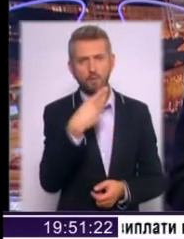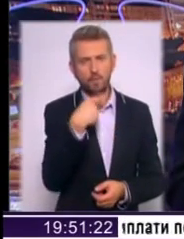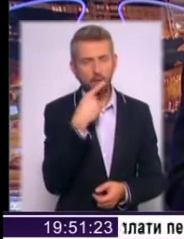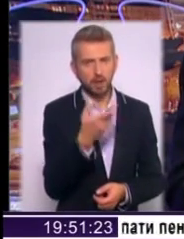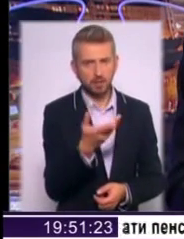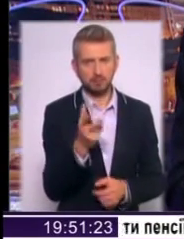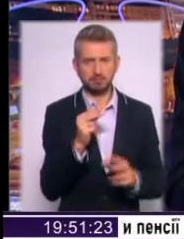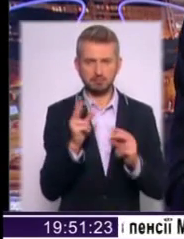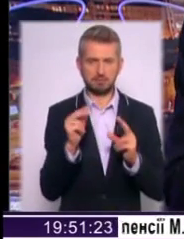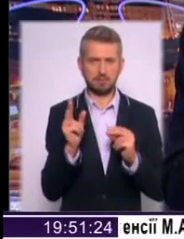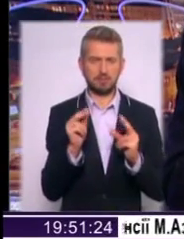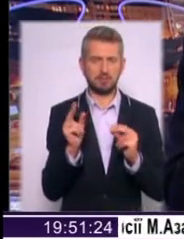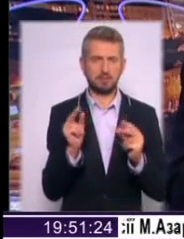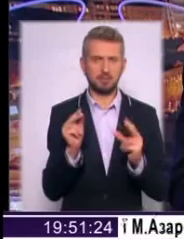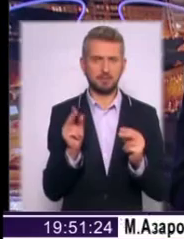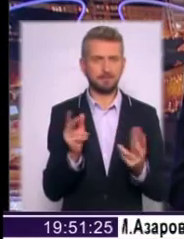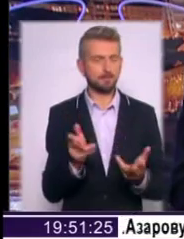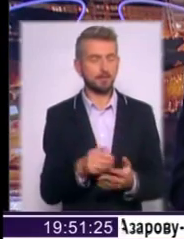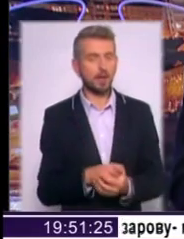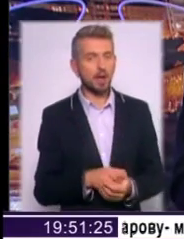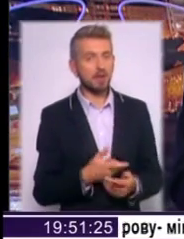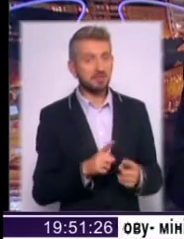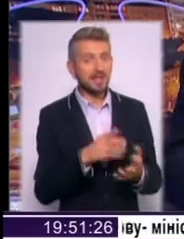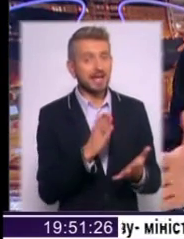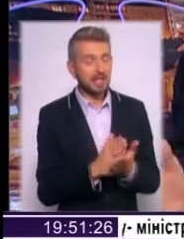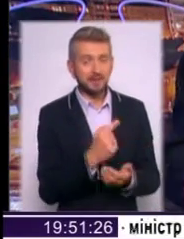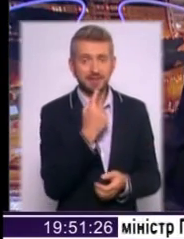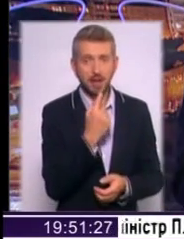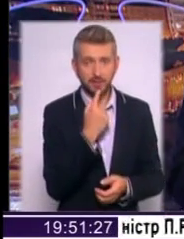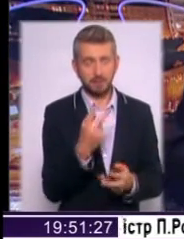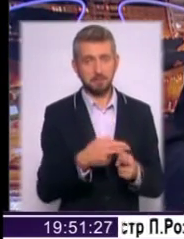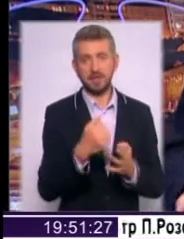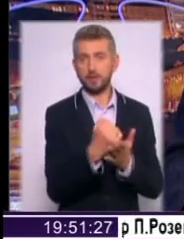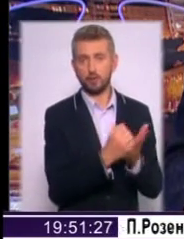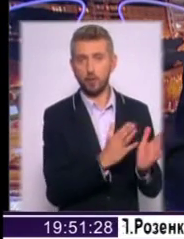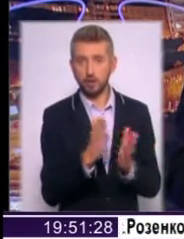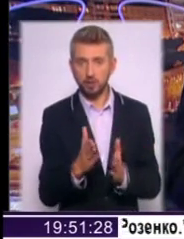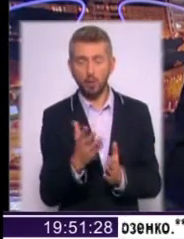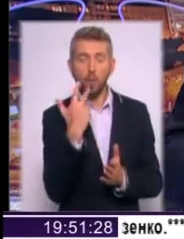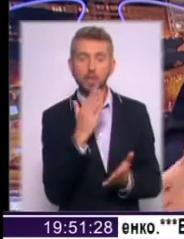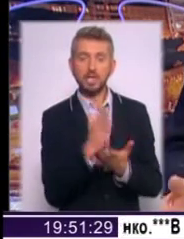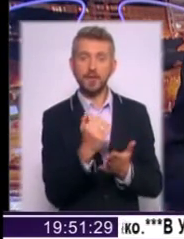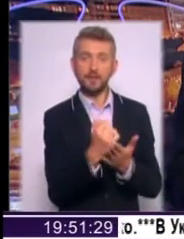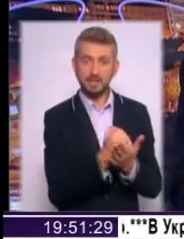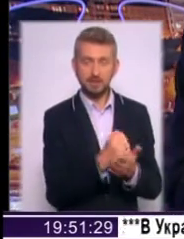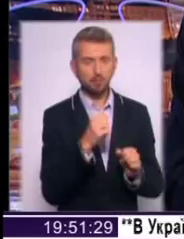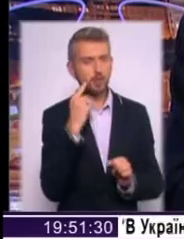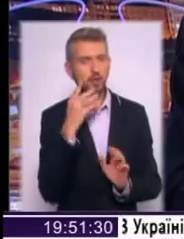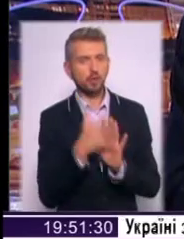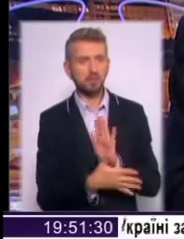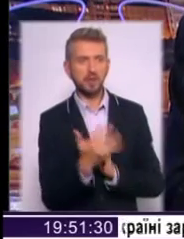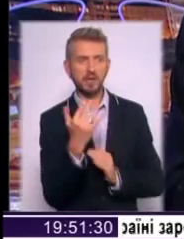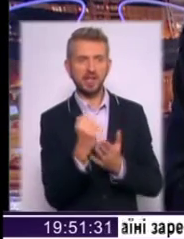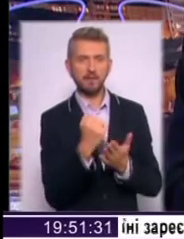да, панове, давайте все-таки, це і є складність безвізового режиму, бо в умовах віз, то можна зрозуміти, скільки віз